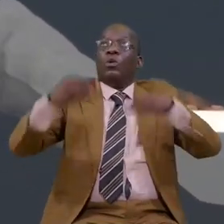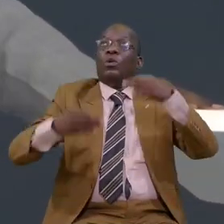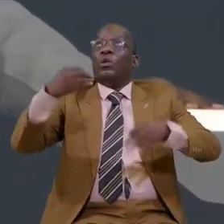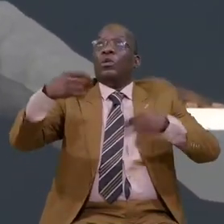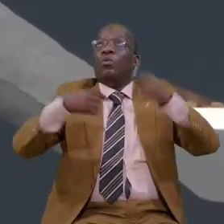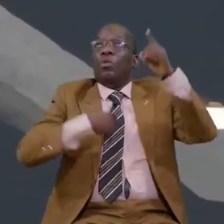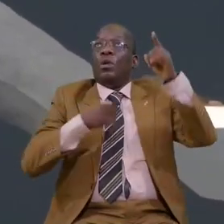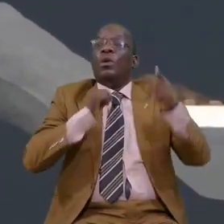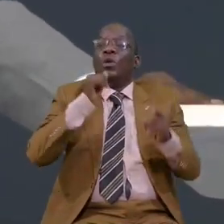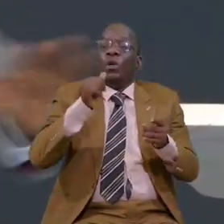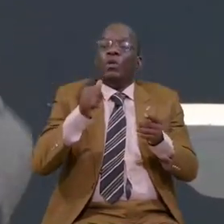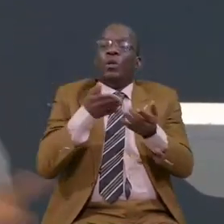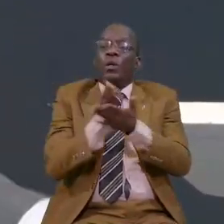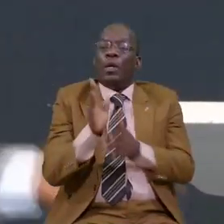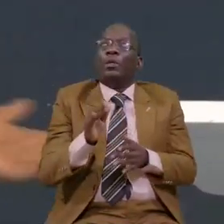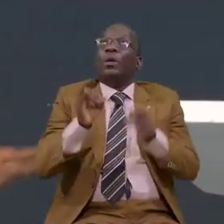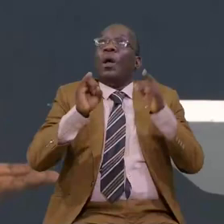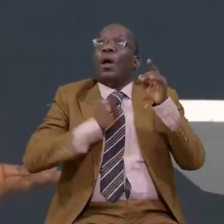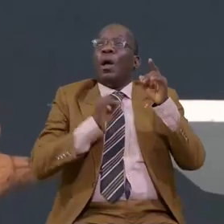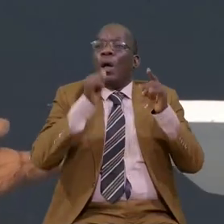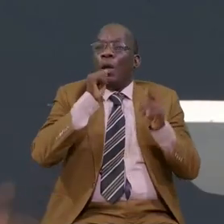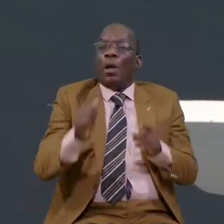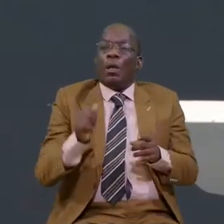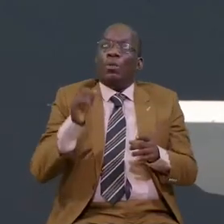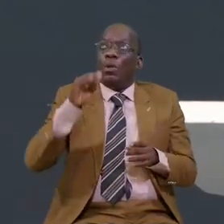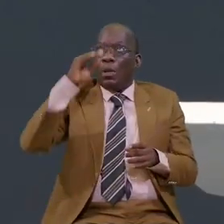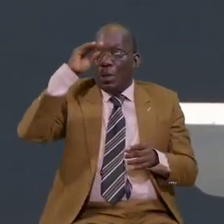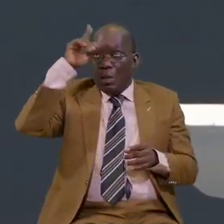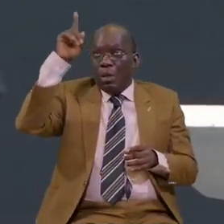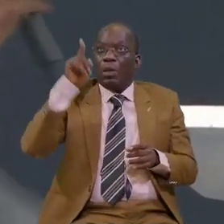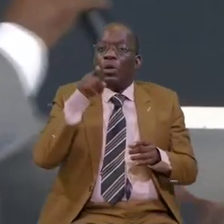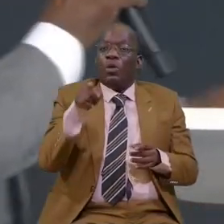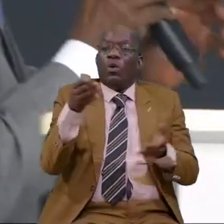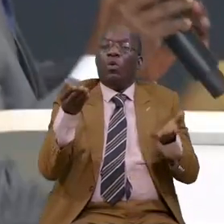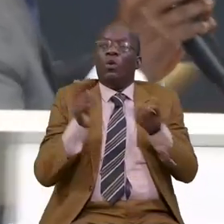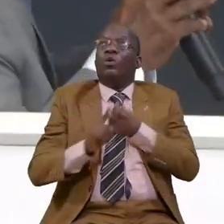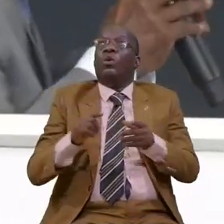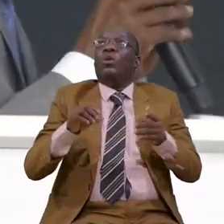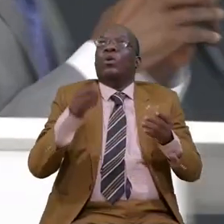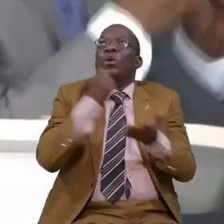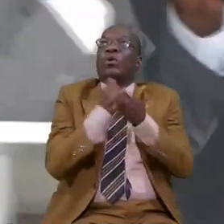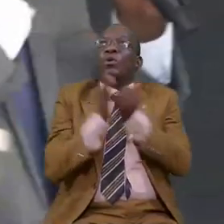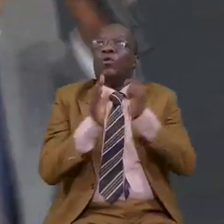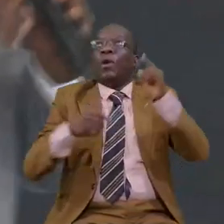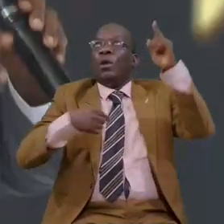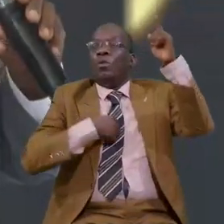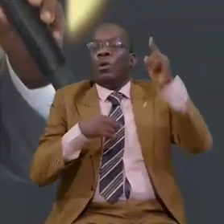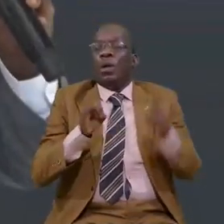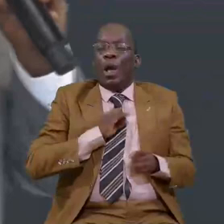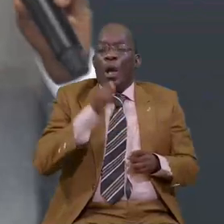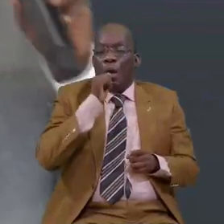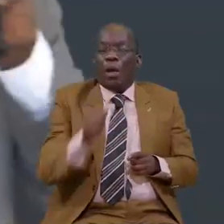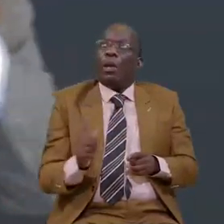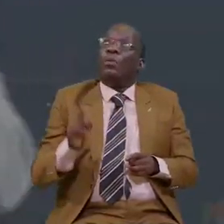que vous allez au lieu du jugement, vous voulez me juger injustement? C'est moi. Vous voulez